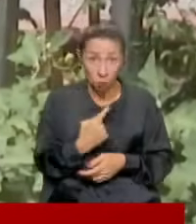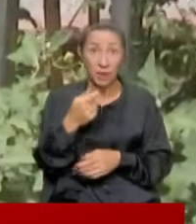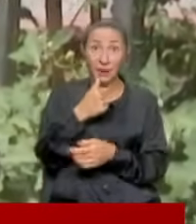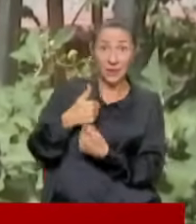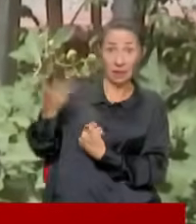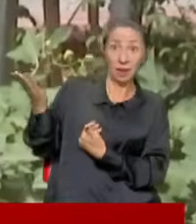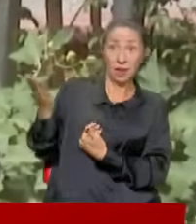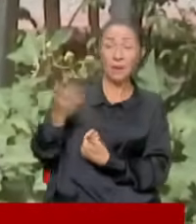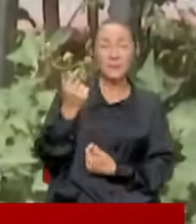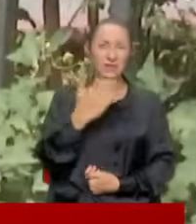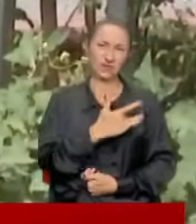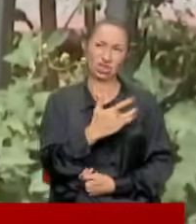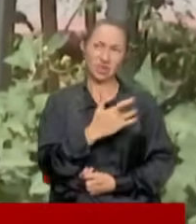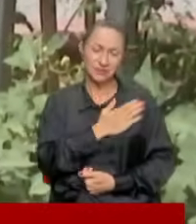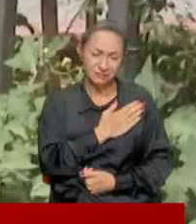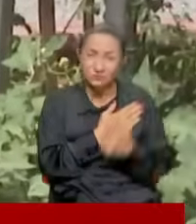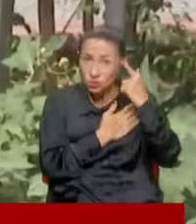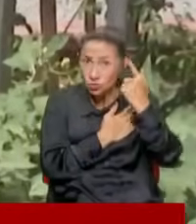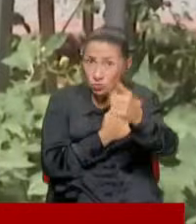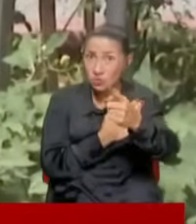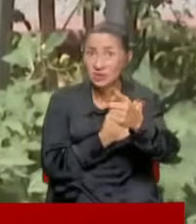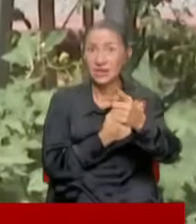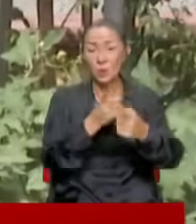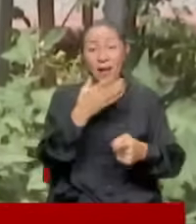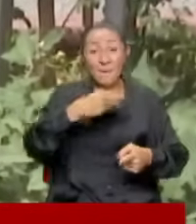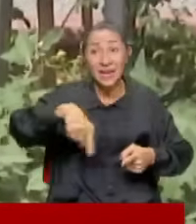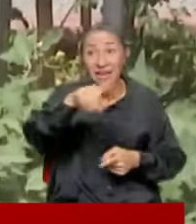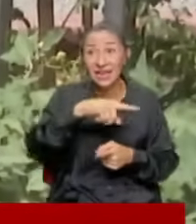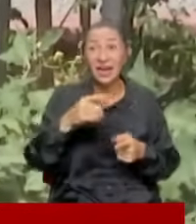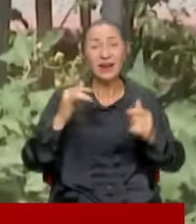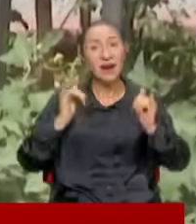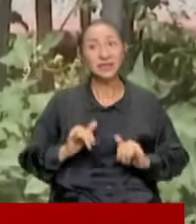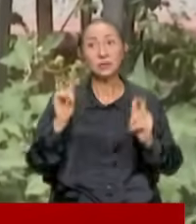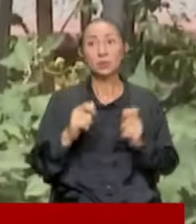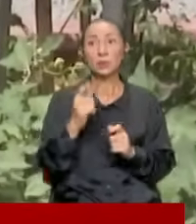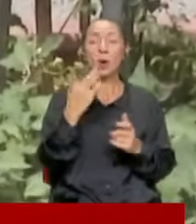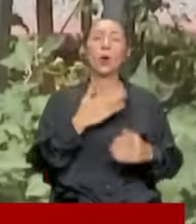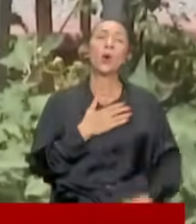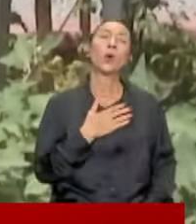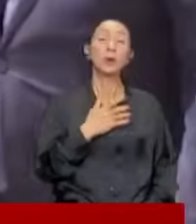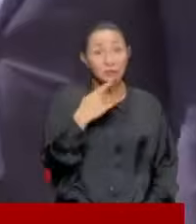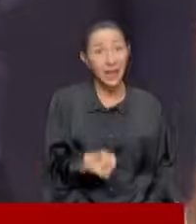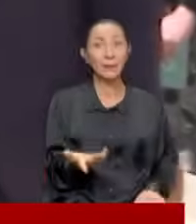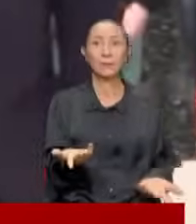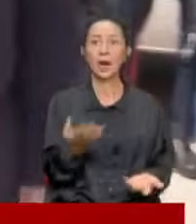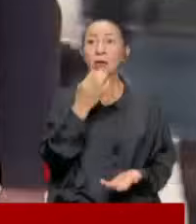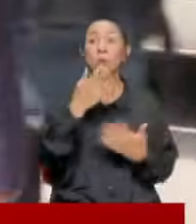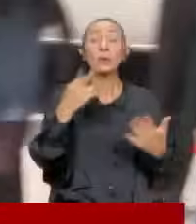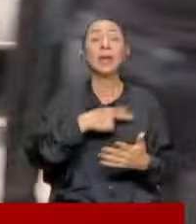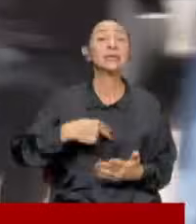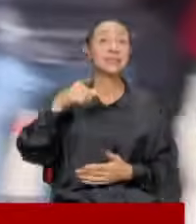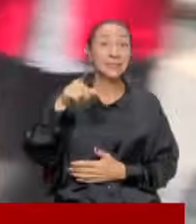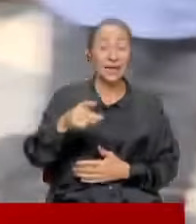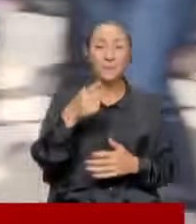diyor adam bana biraz ellerini vicdanlarına Koysunlar bu emekliliği feraha çıkarsınlar ya bir oh diyelim ya Ankara Büyükşehir